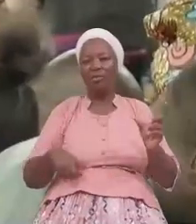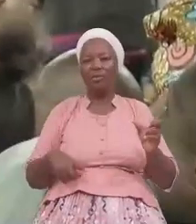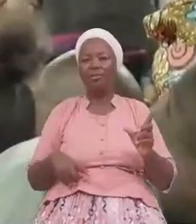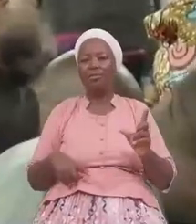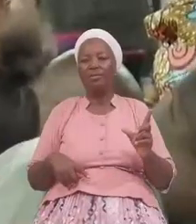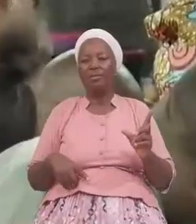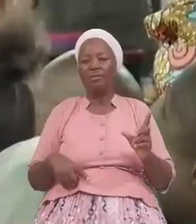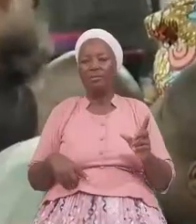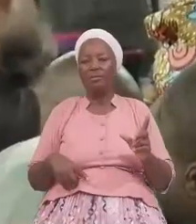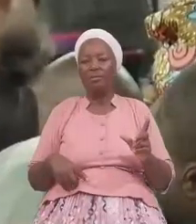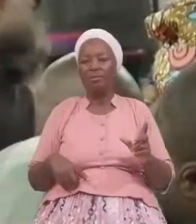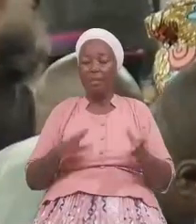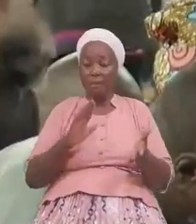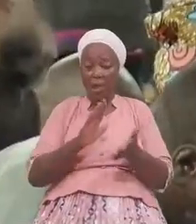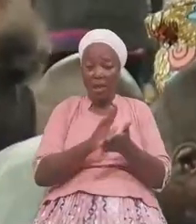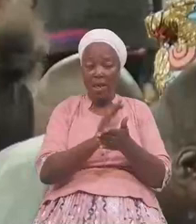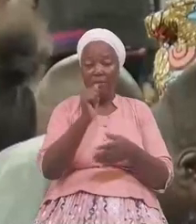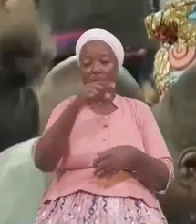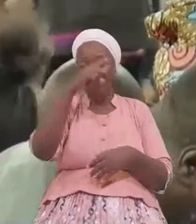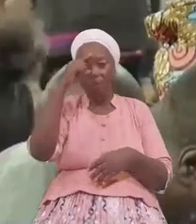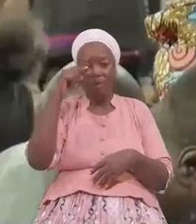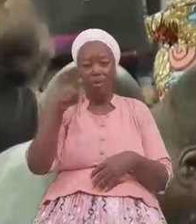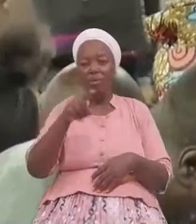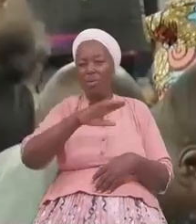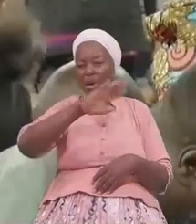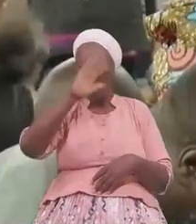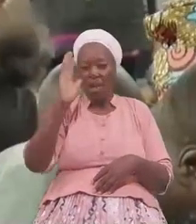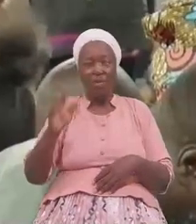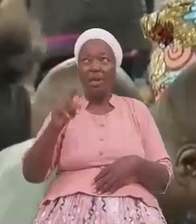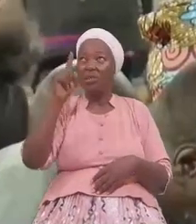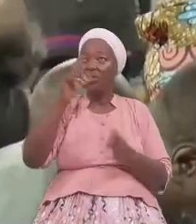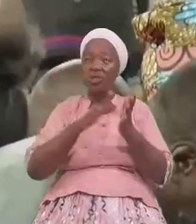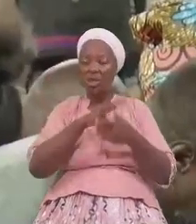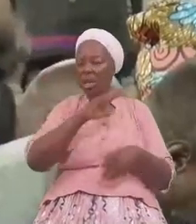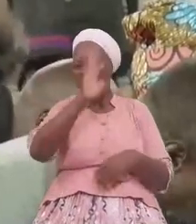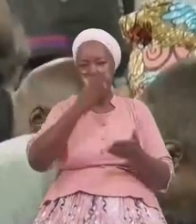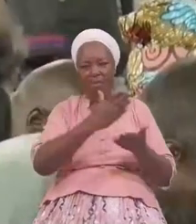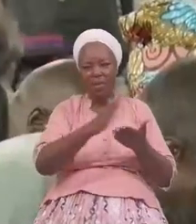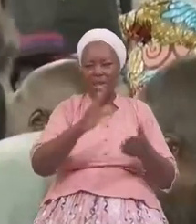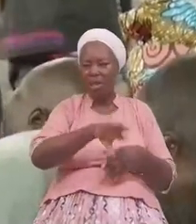Crois, parce qu'il ne rejette personne.